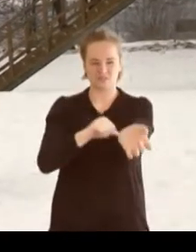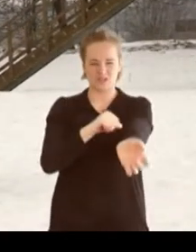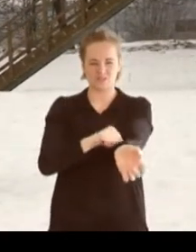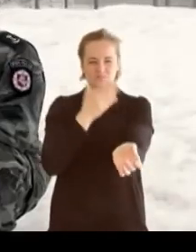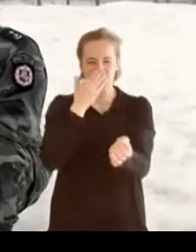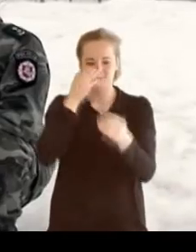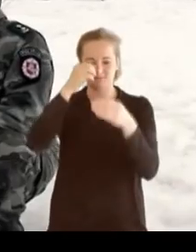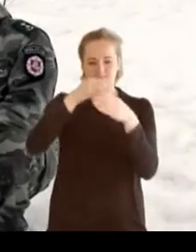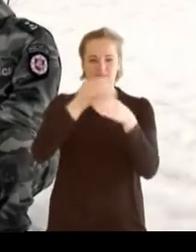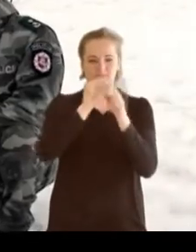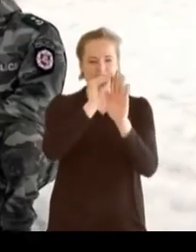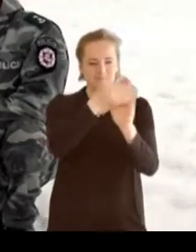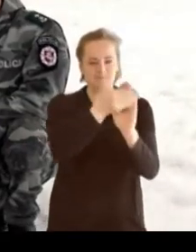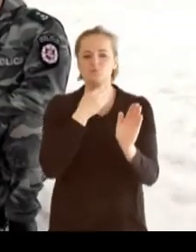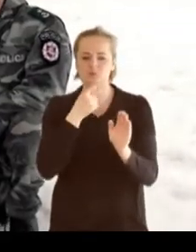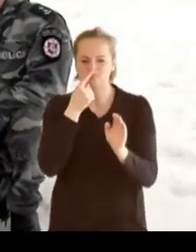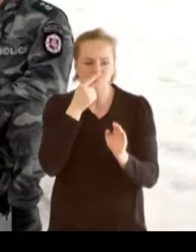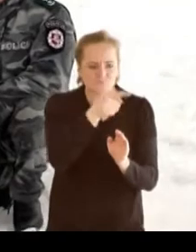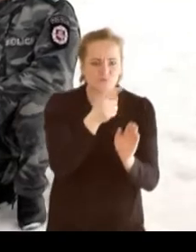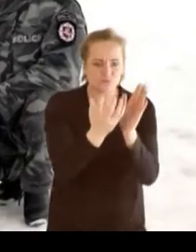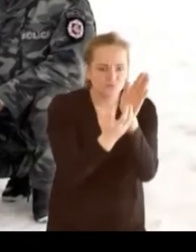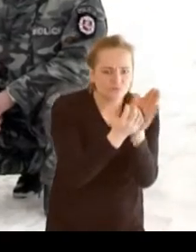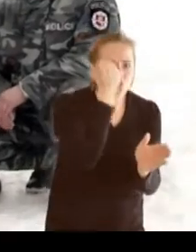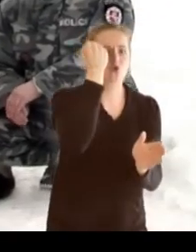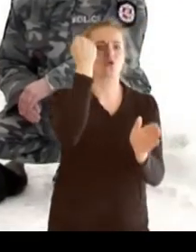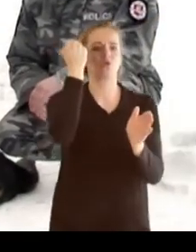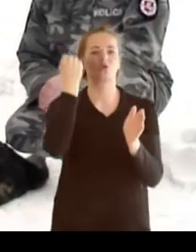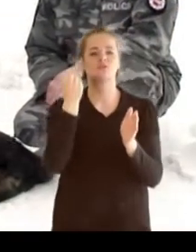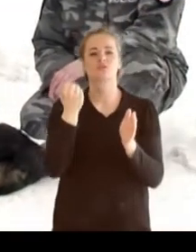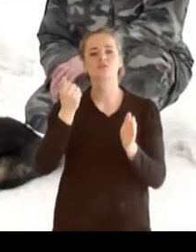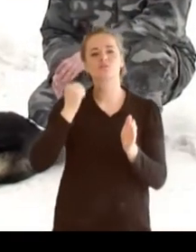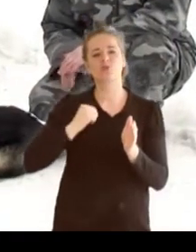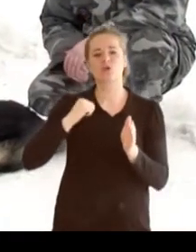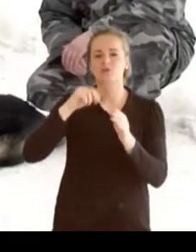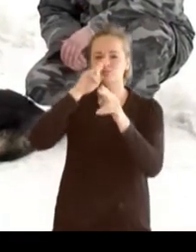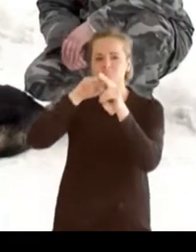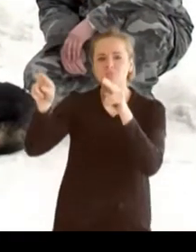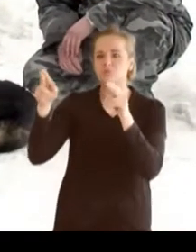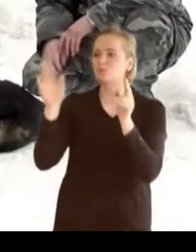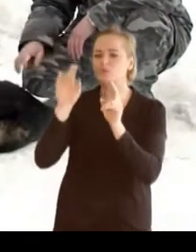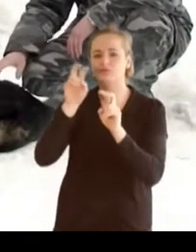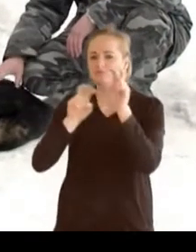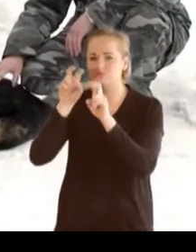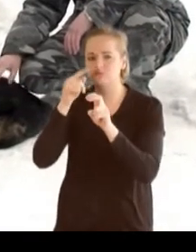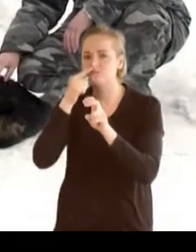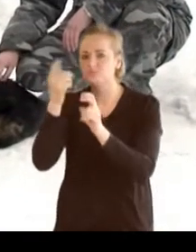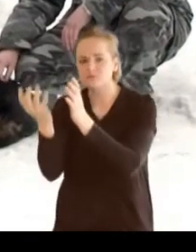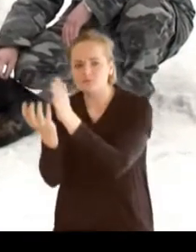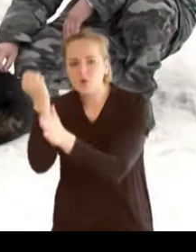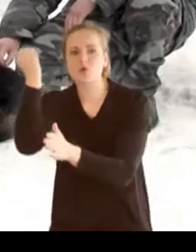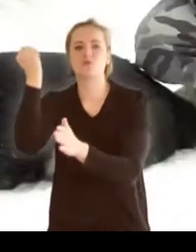žmonių, ieškoti narkotinių medžiagų, taip pat mokomi sulaikyti